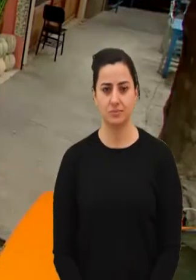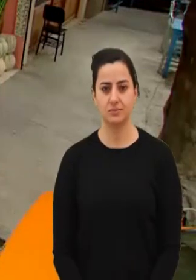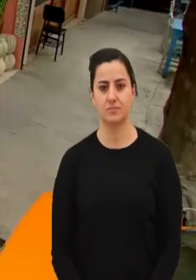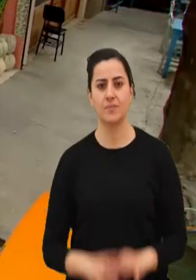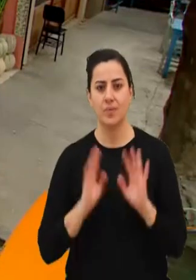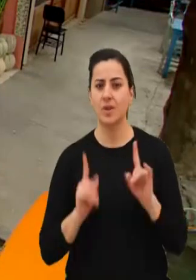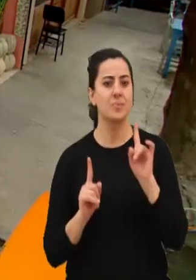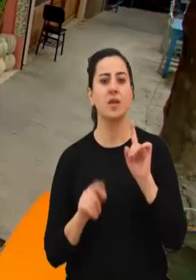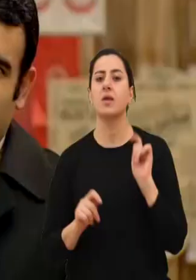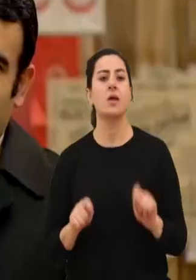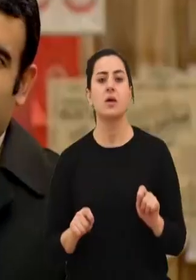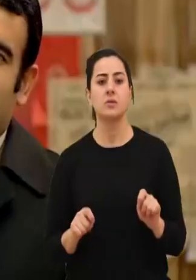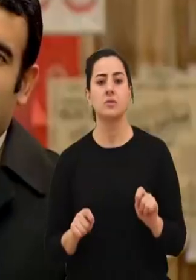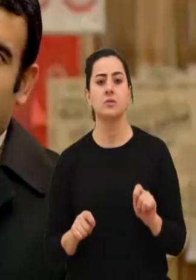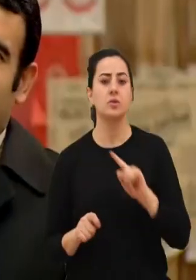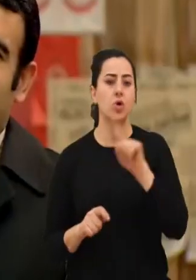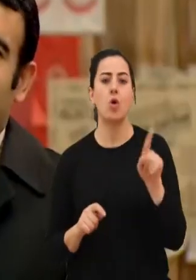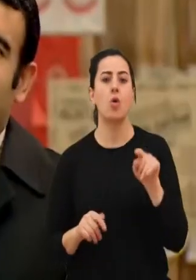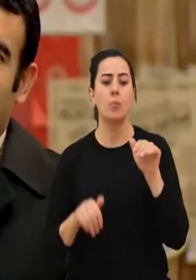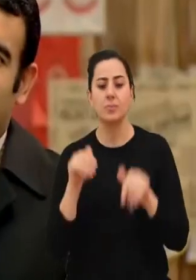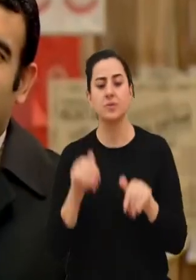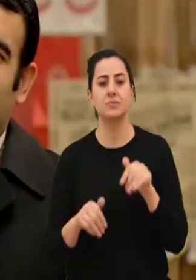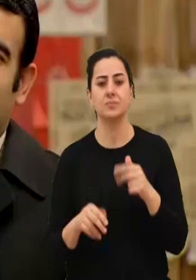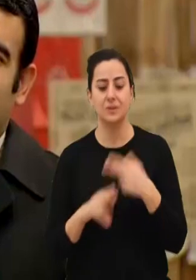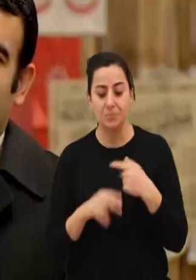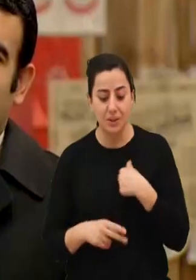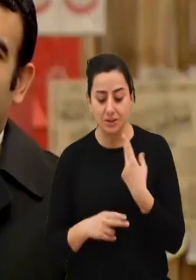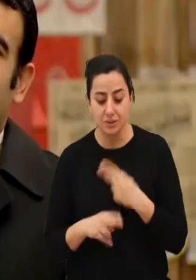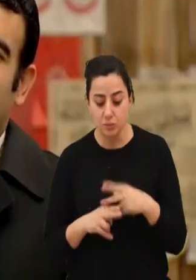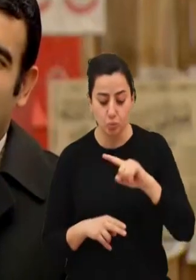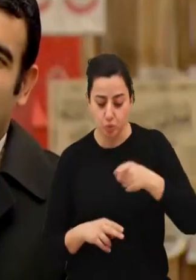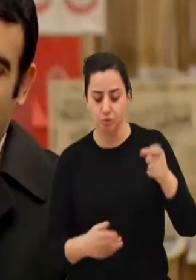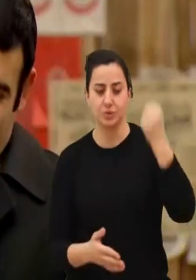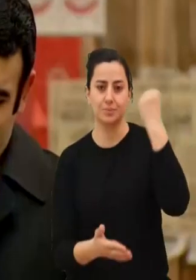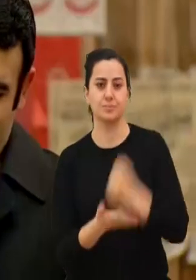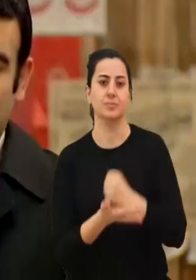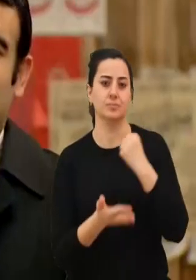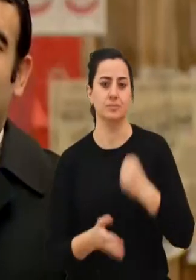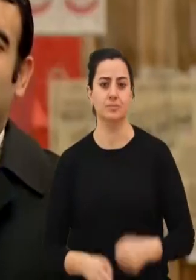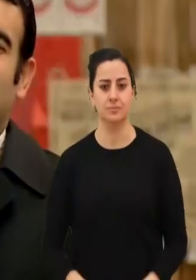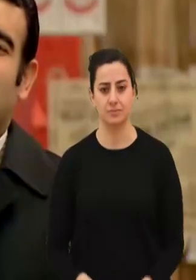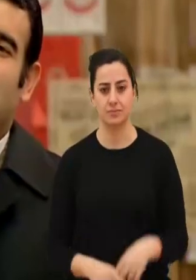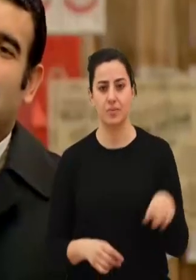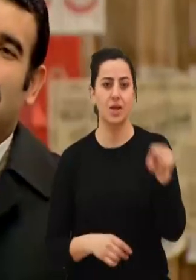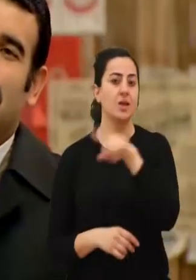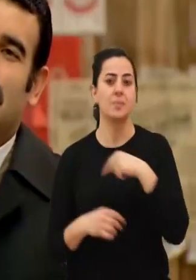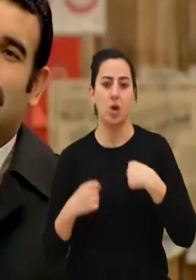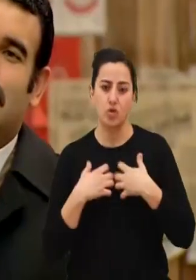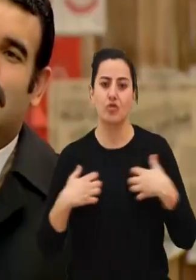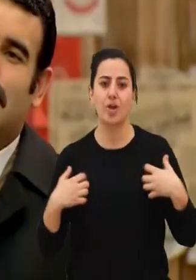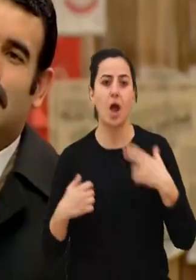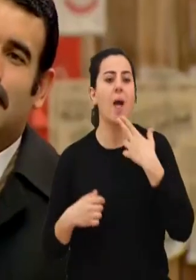Tek yapmanız gereken oy pusulasında ismimi bulup mührü üstüne basmak. Size